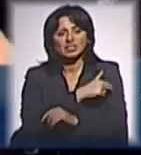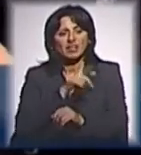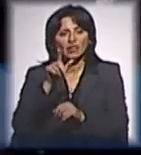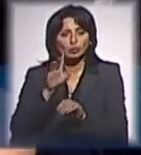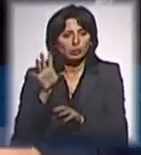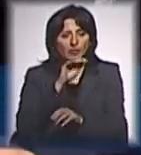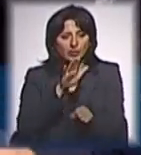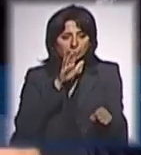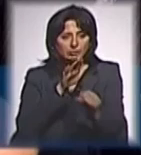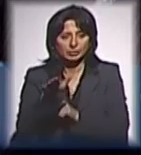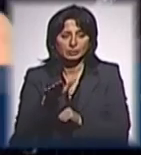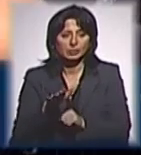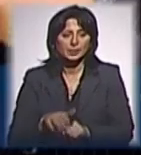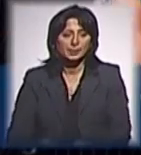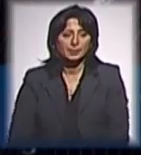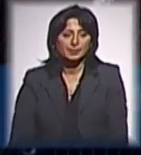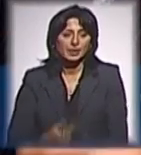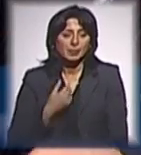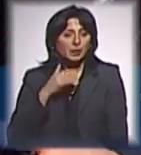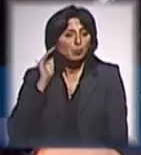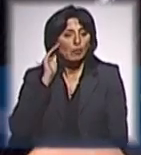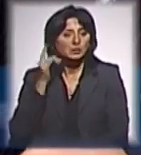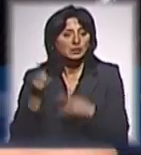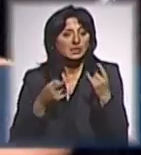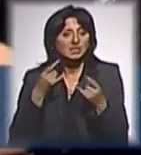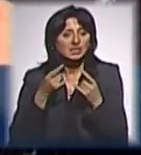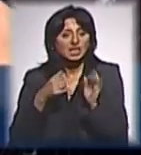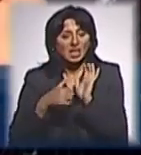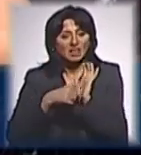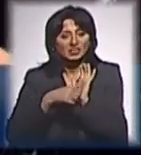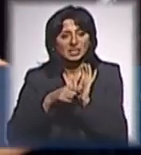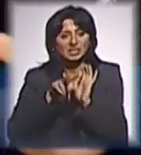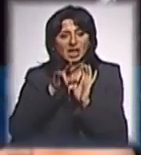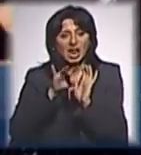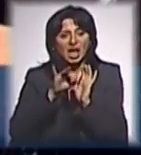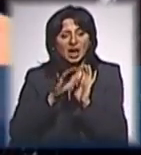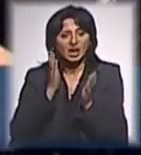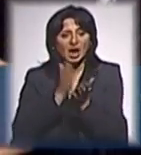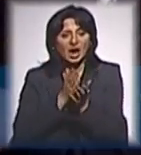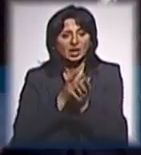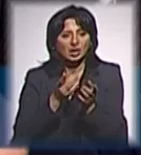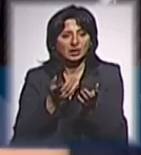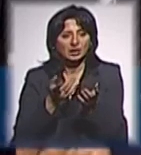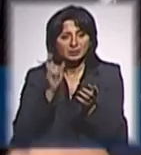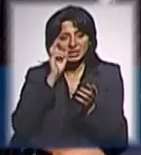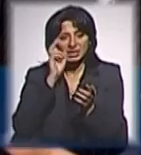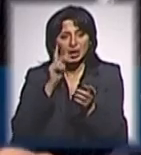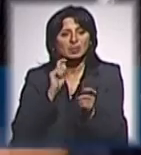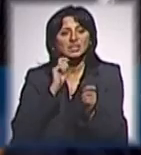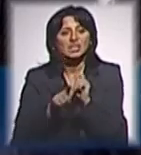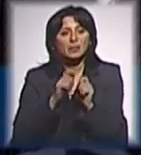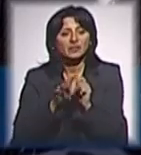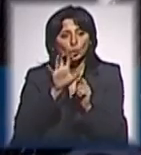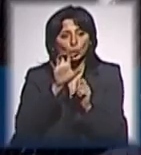ავამტყოფები და ყველაფერი სავსეა მე მოვისმინე ტელევიზიით რომ 600 რაღაცა ლარი ჯდება ეს მკურნალობა სახელმწიფომ